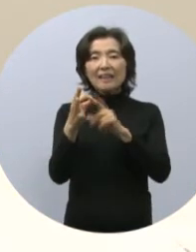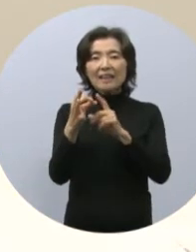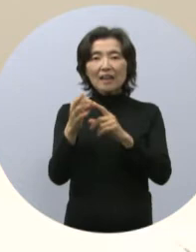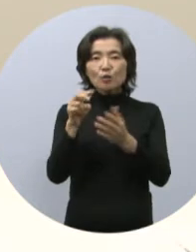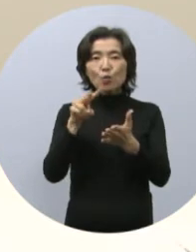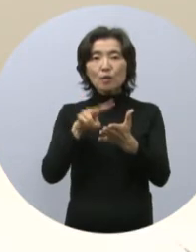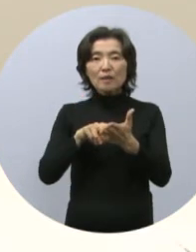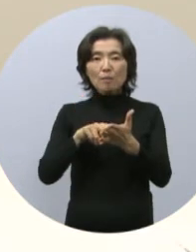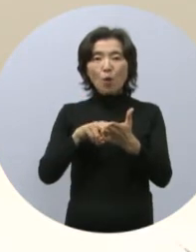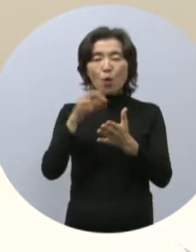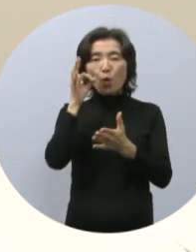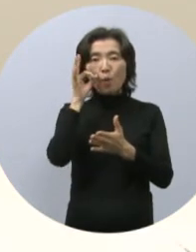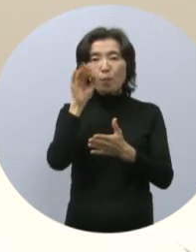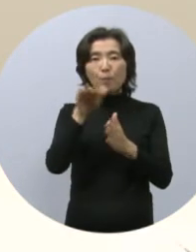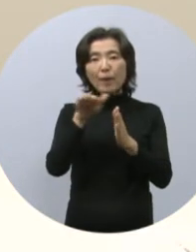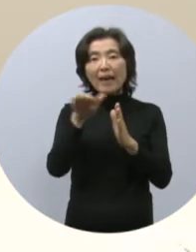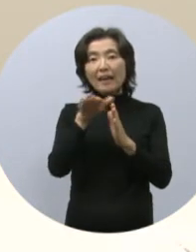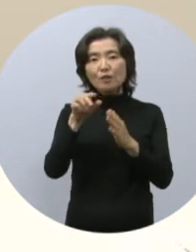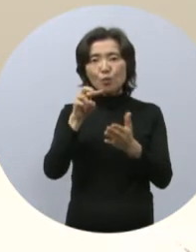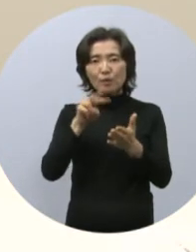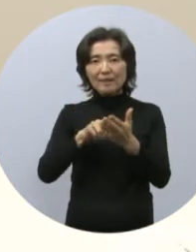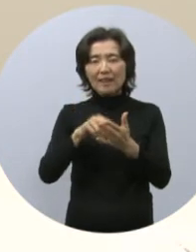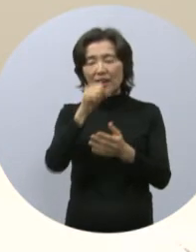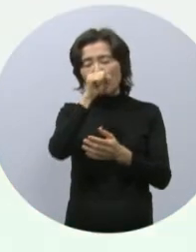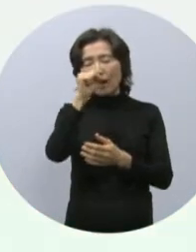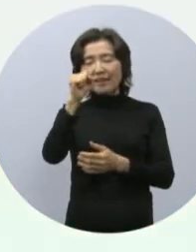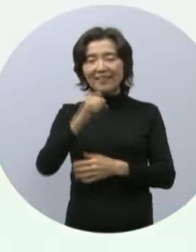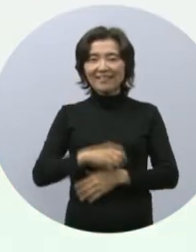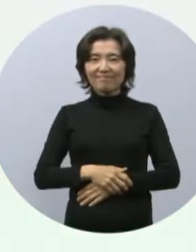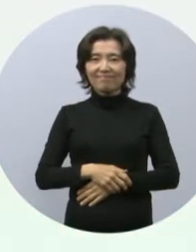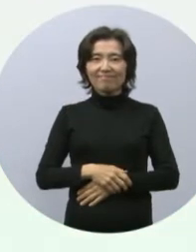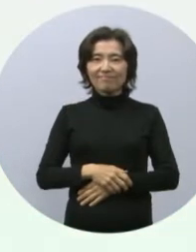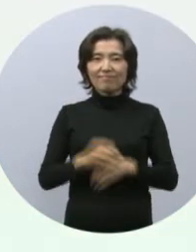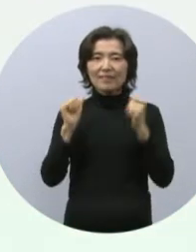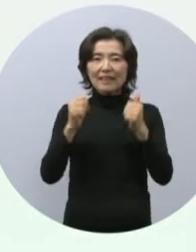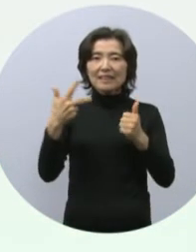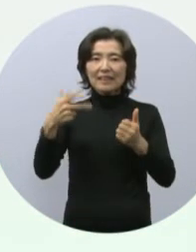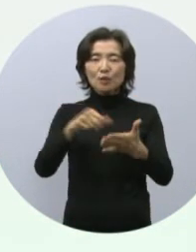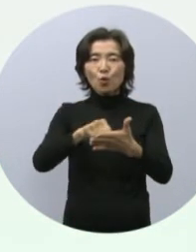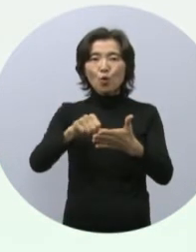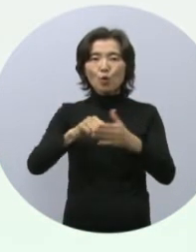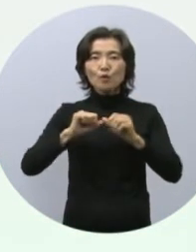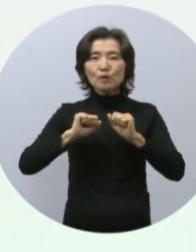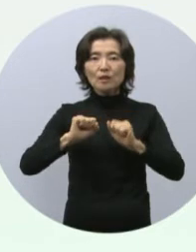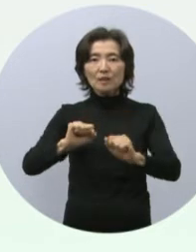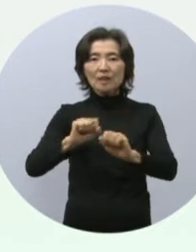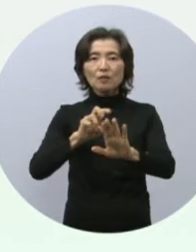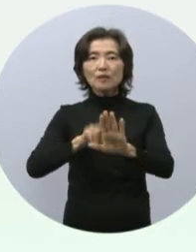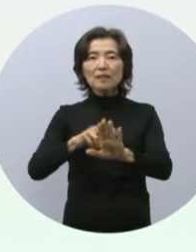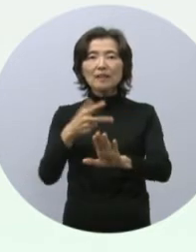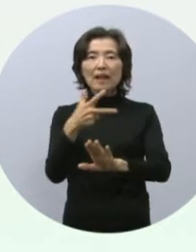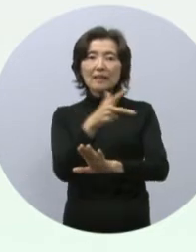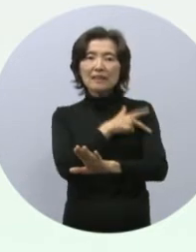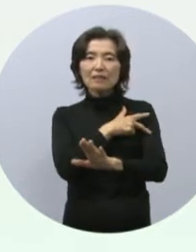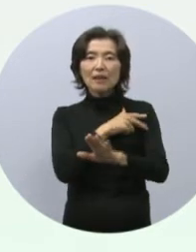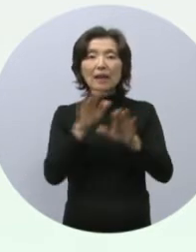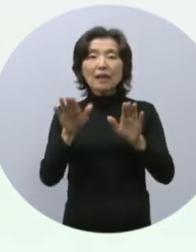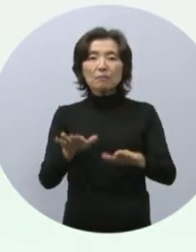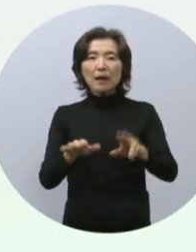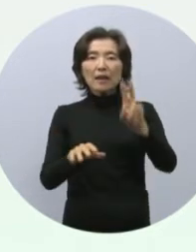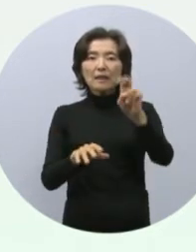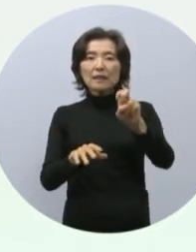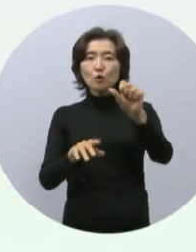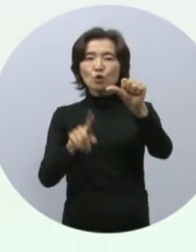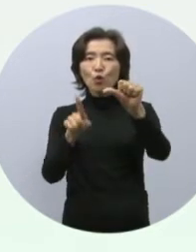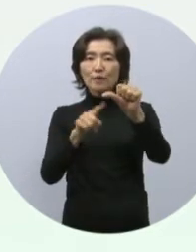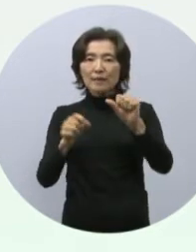としてね、非常に良かったと思います。 茅ヶ崎市に登録されている診断士は現在25名です